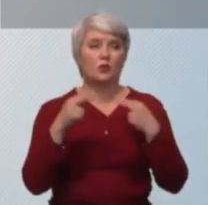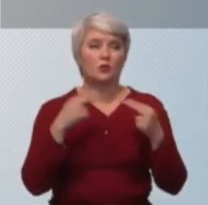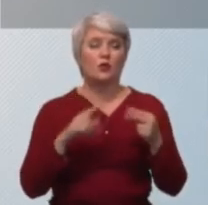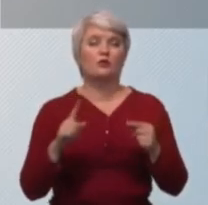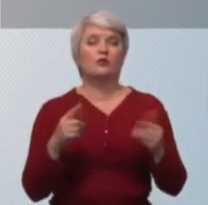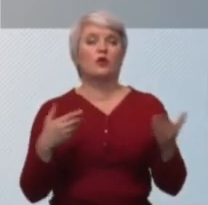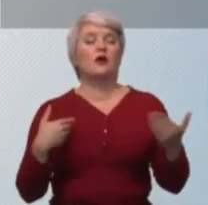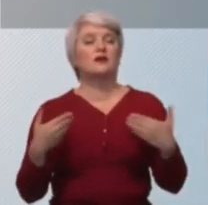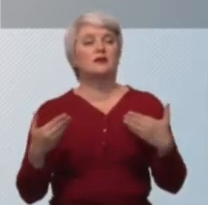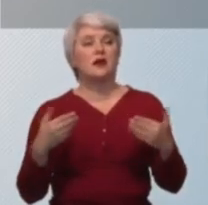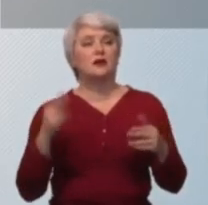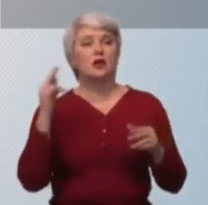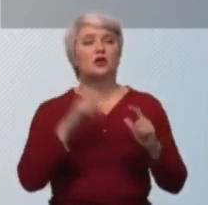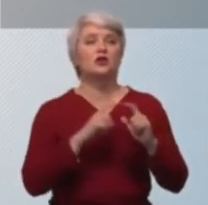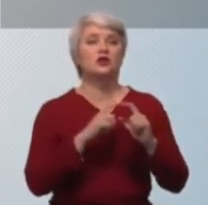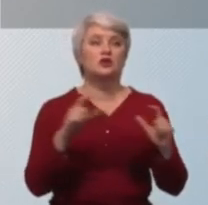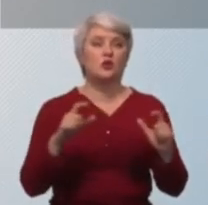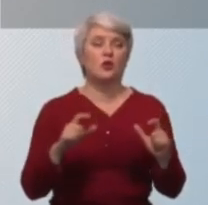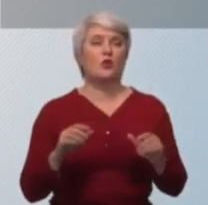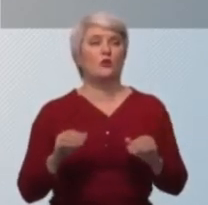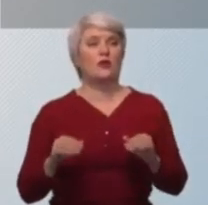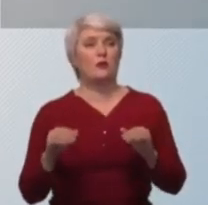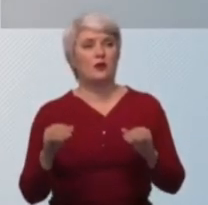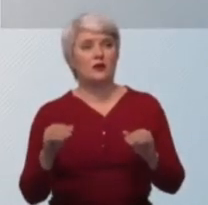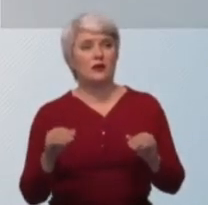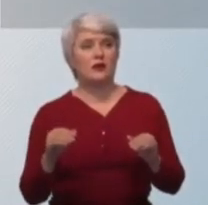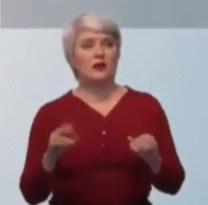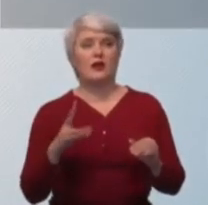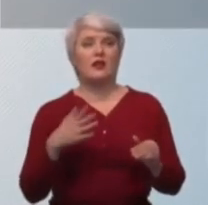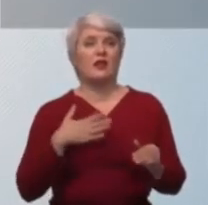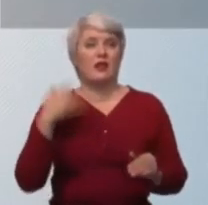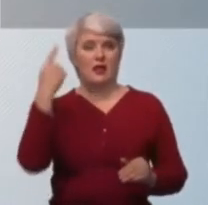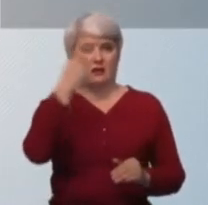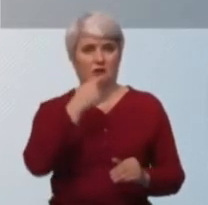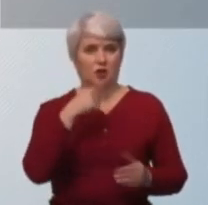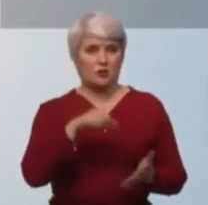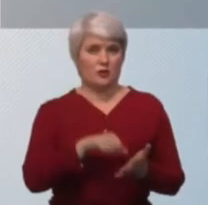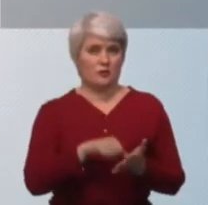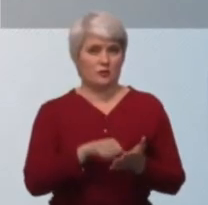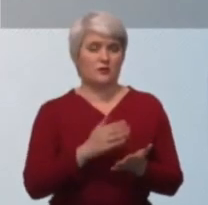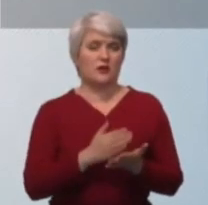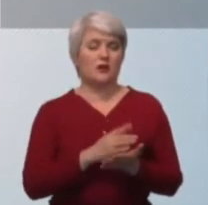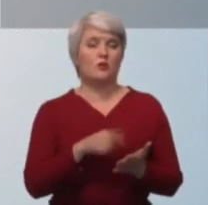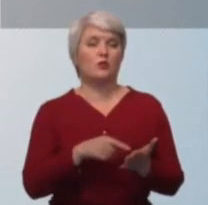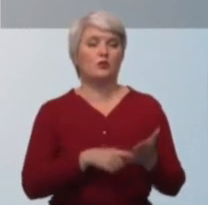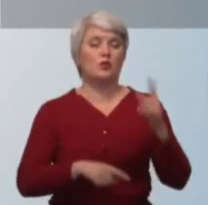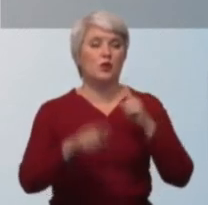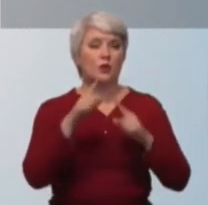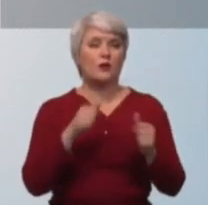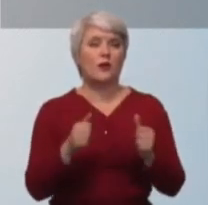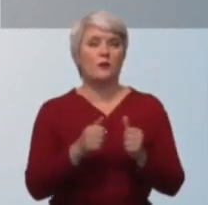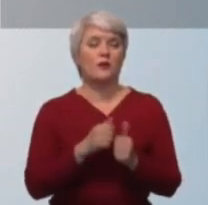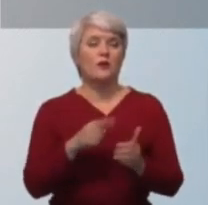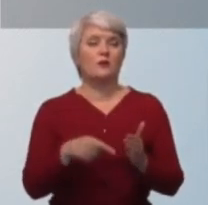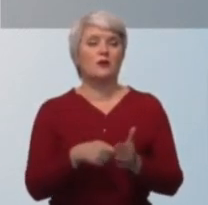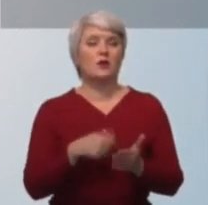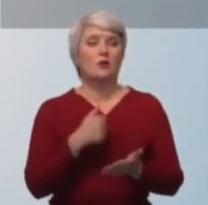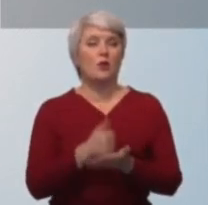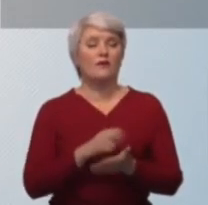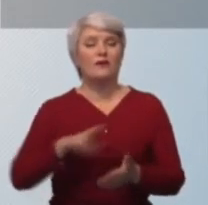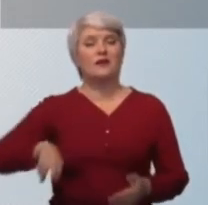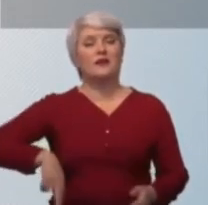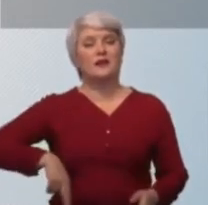что касается школ, наполнения. Кроме того, не я лично принимаю решение, есть муниципальная рада при міському голові, де директори